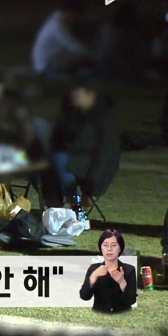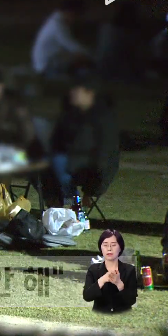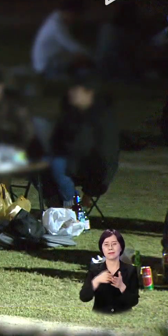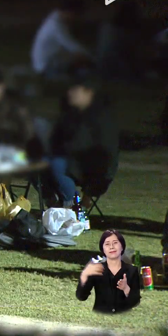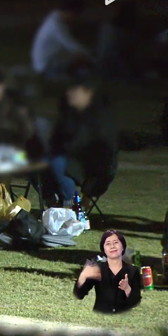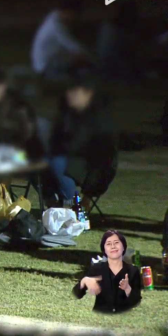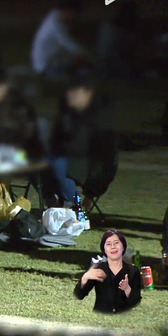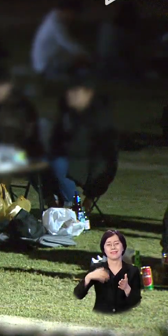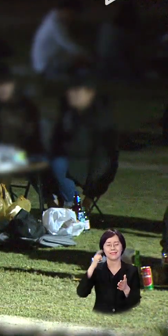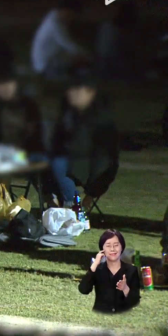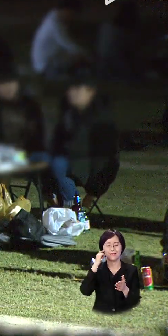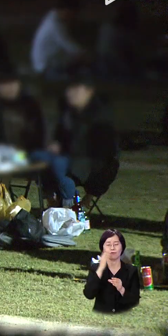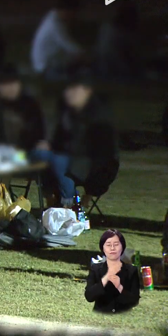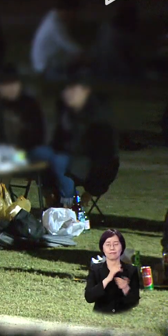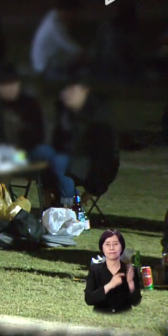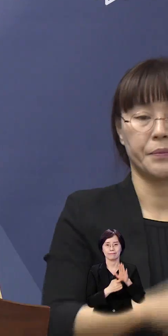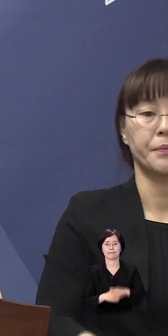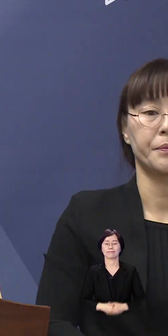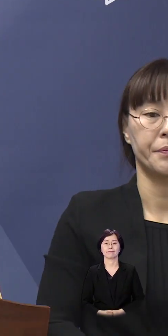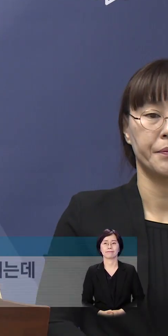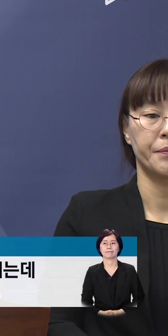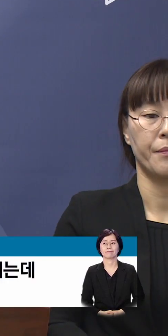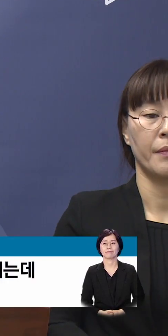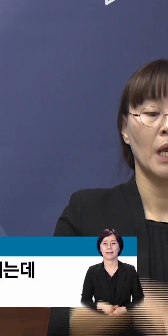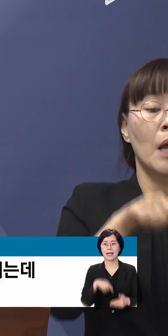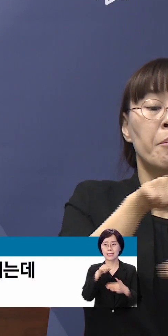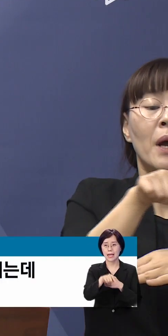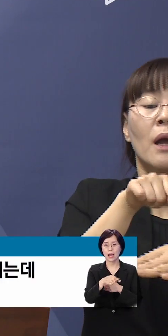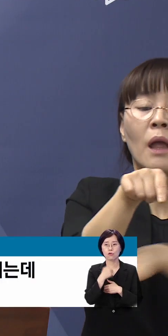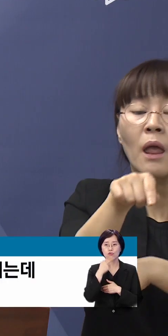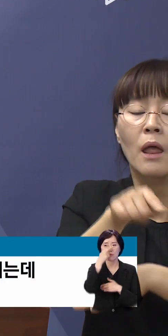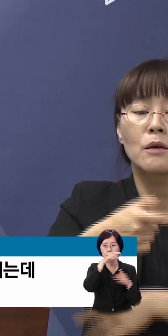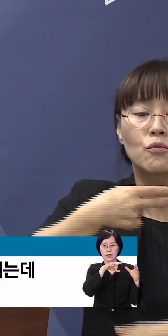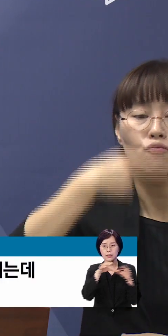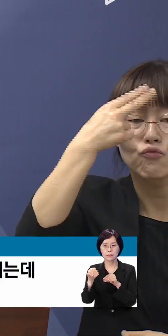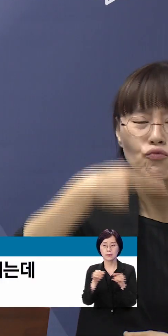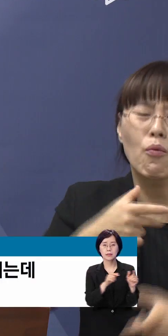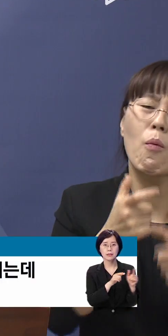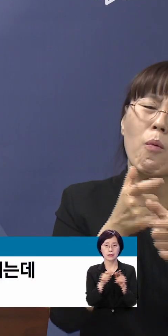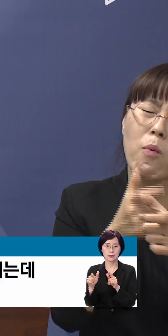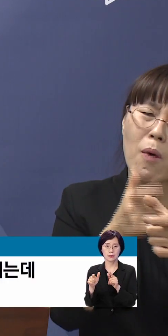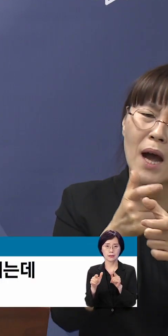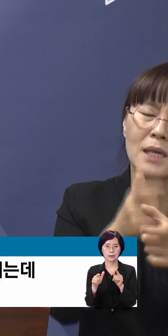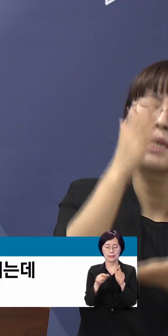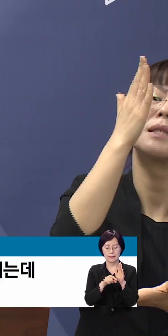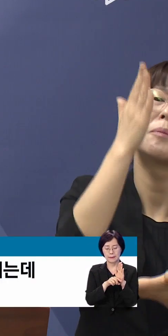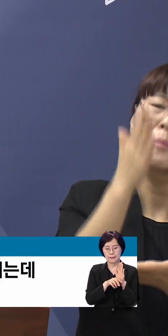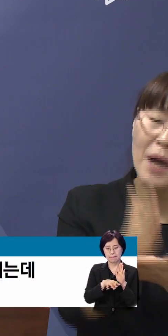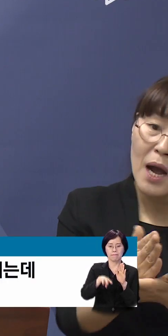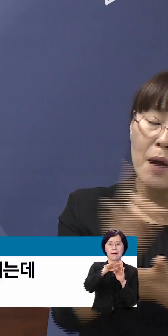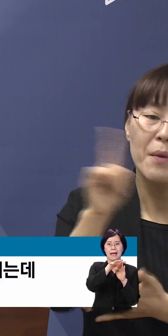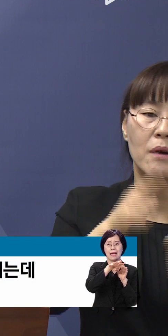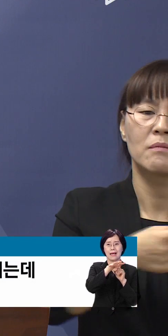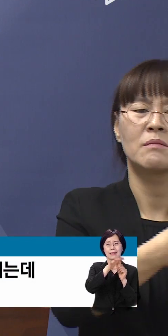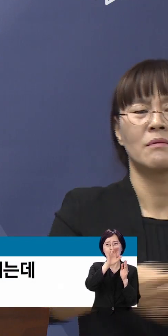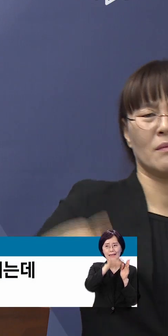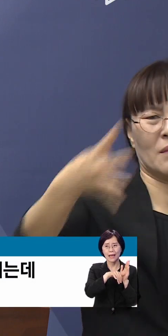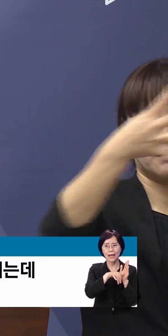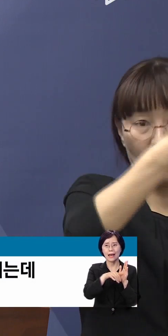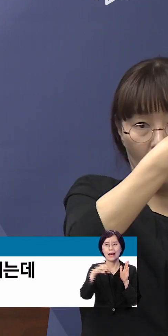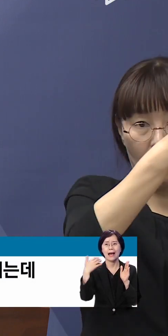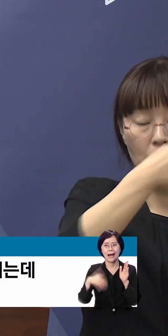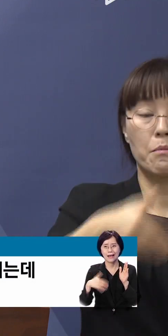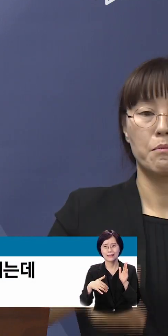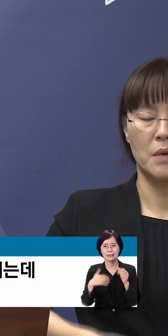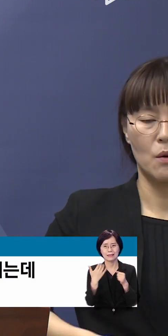고려하지 않고 있다고 밝혔습니다. 야외 음주 금지라든가 이런 경우는 4단계까지 가야 되는데 뭐 그런